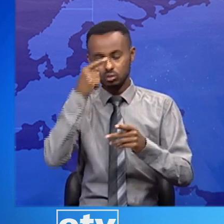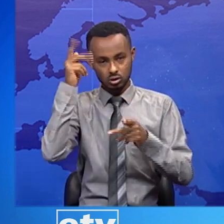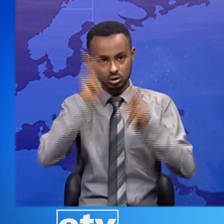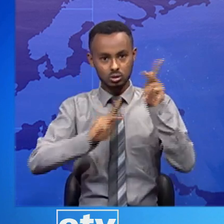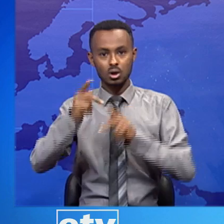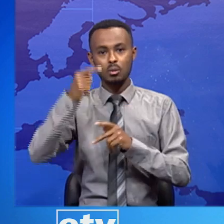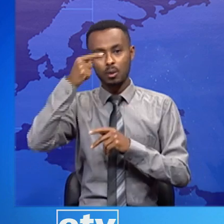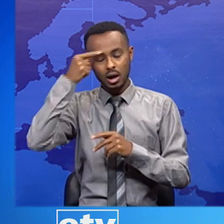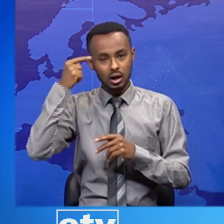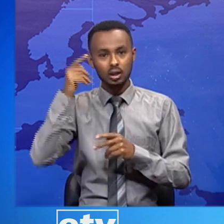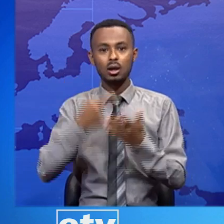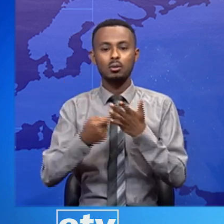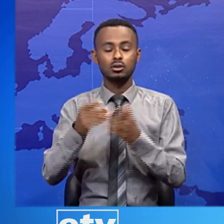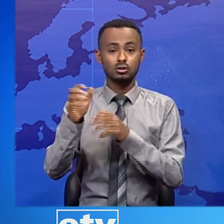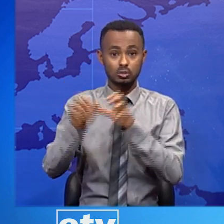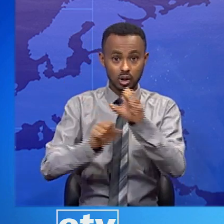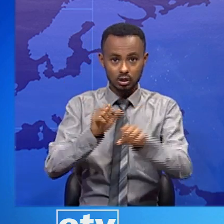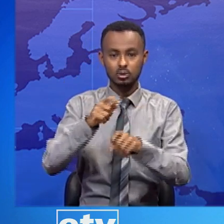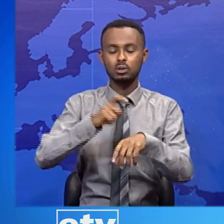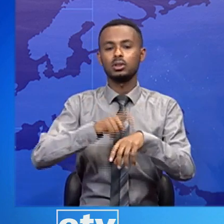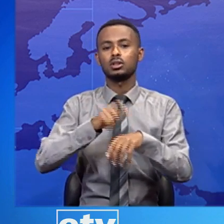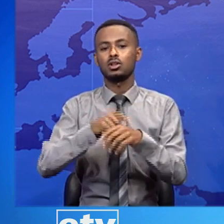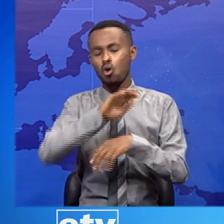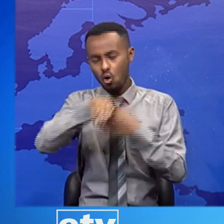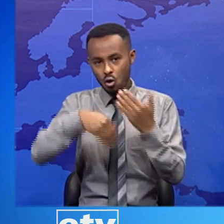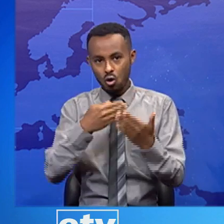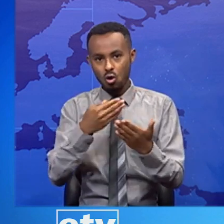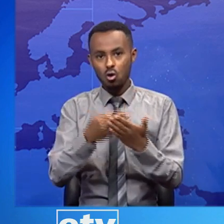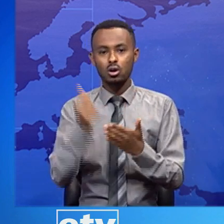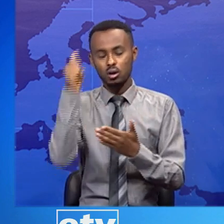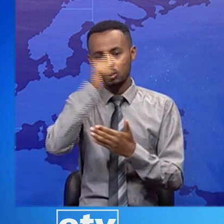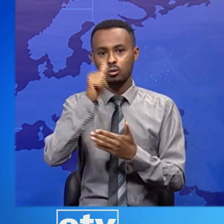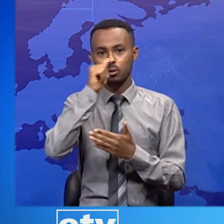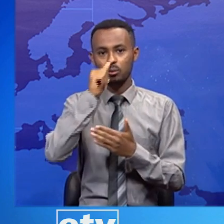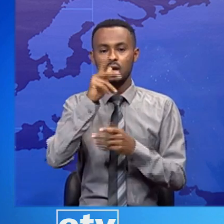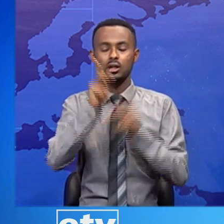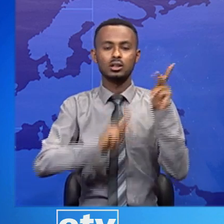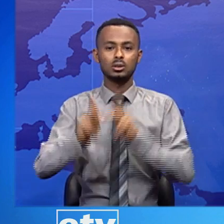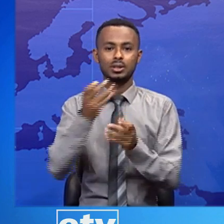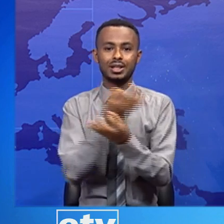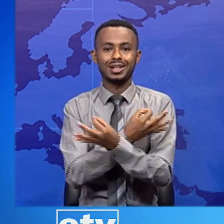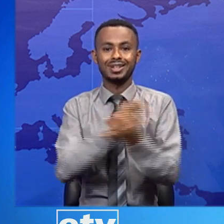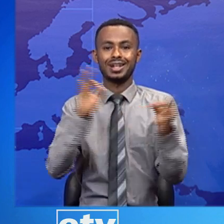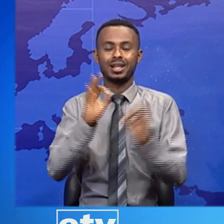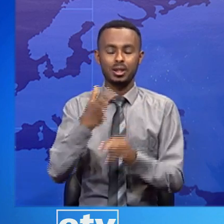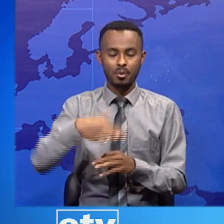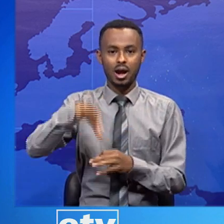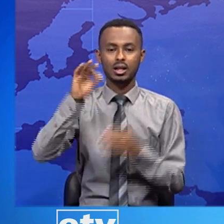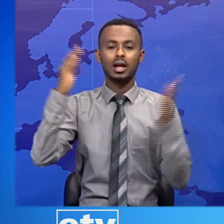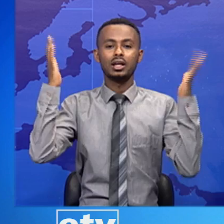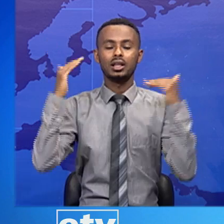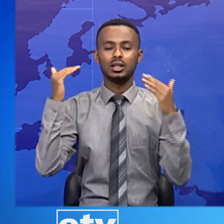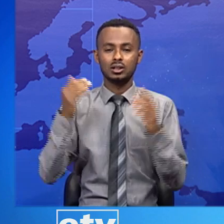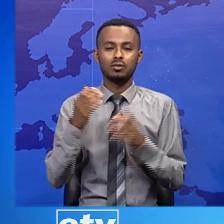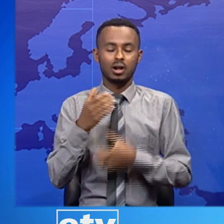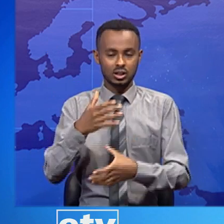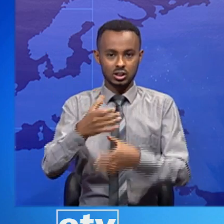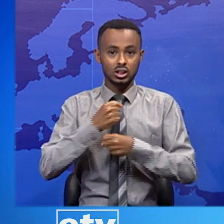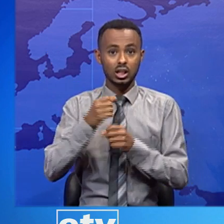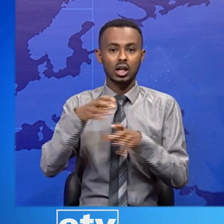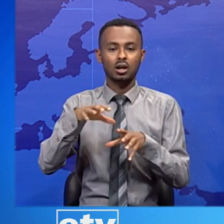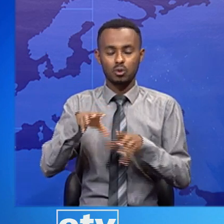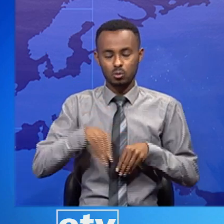አርነትና በቅማርነትና በቅል ያዘጥቀን ጊዜ በተያዘበት ጊዜ ኢትዮጵያን እንደ ነጻነት ማግኘት ያነሳ ሰኛ